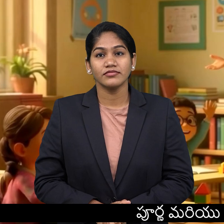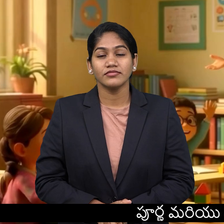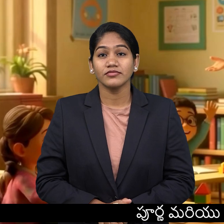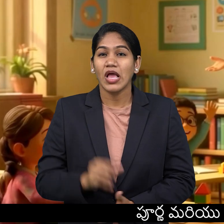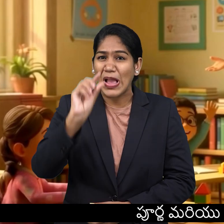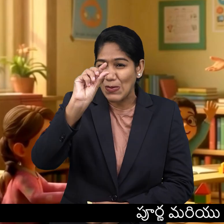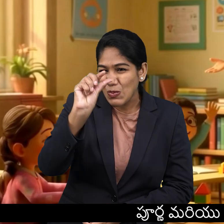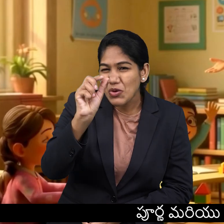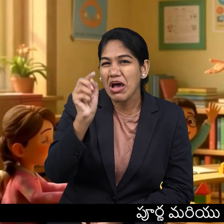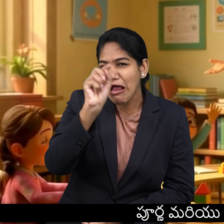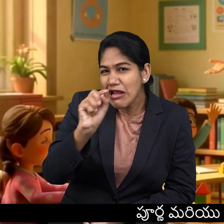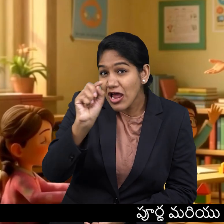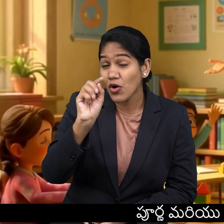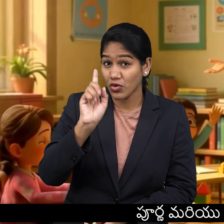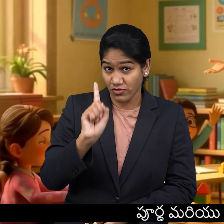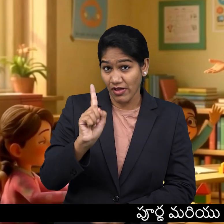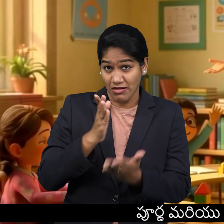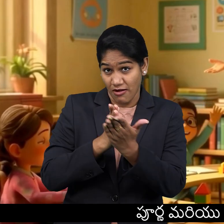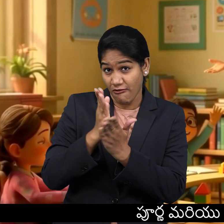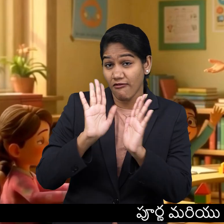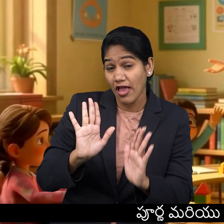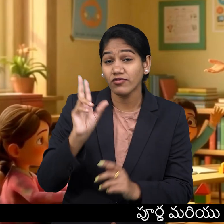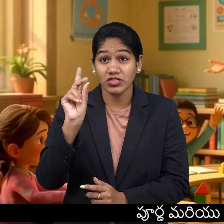పూర్ణ మరియు చిన్న చిన్న పప్పు ధాన్యాలు.